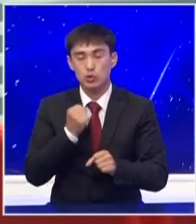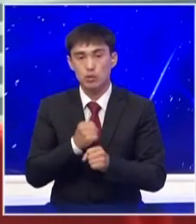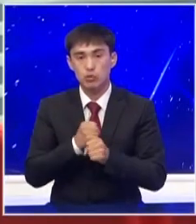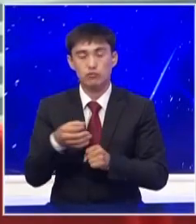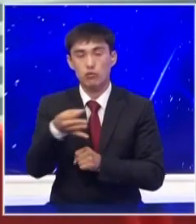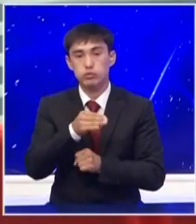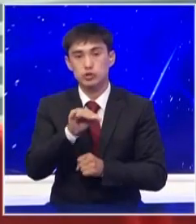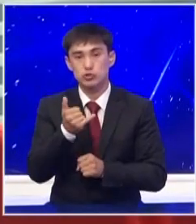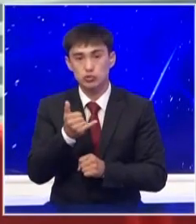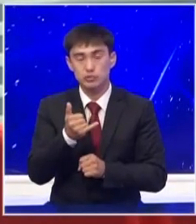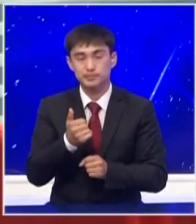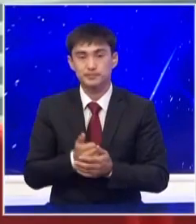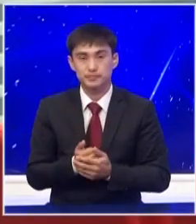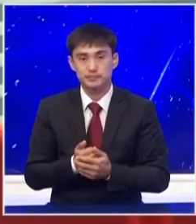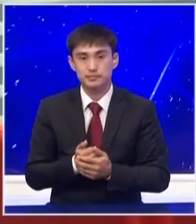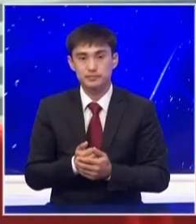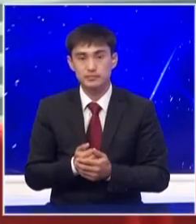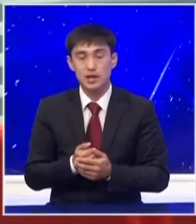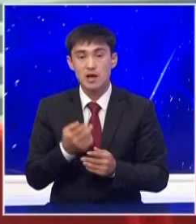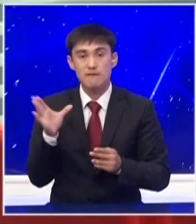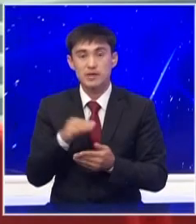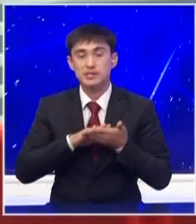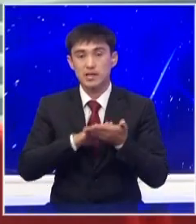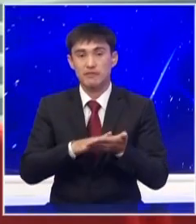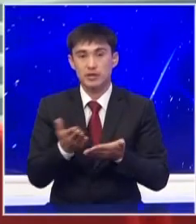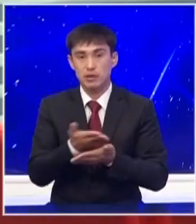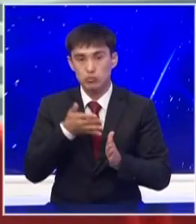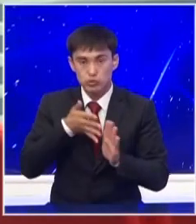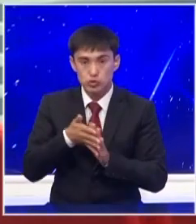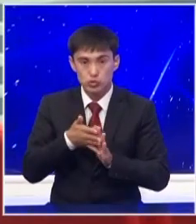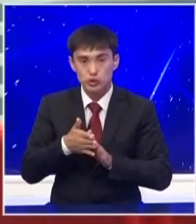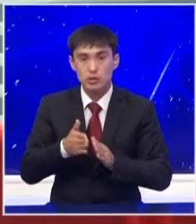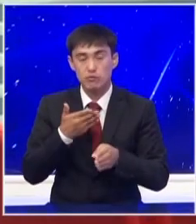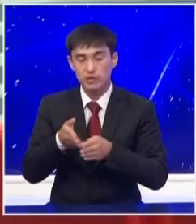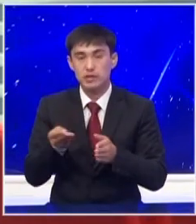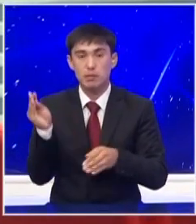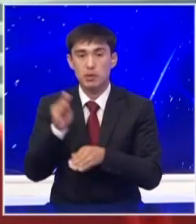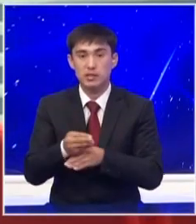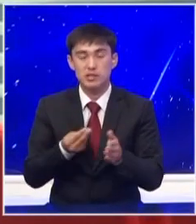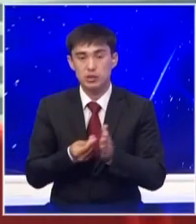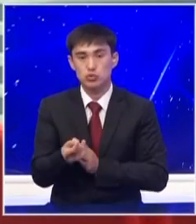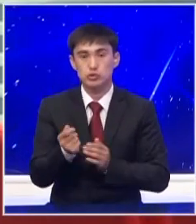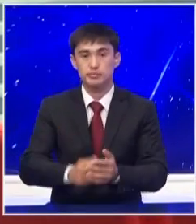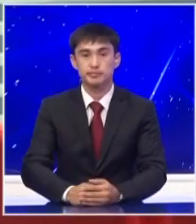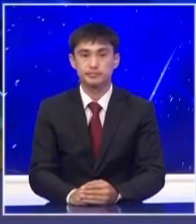в области ЖИТСУ. И весь этот пул заявок нами будет изучен и будут выделены дополнительные ресурсы.